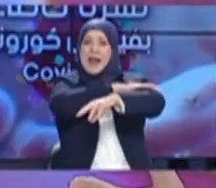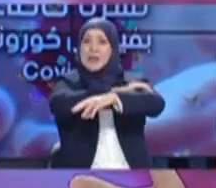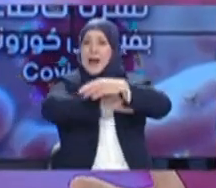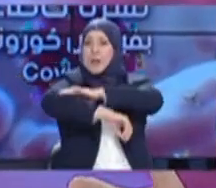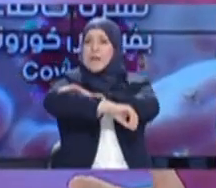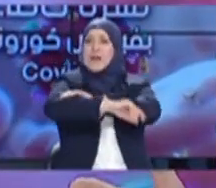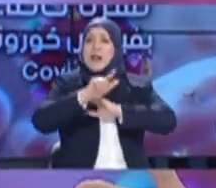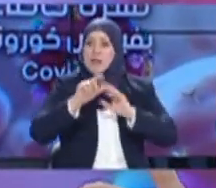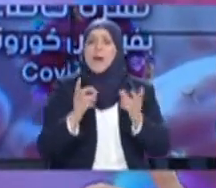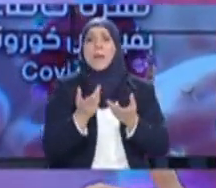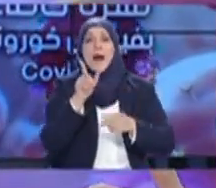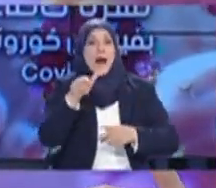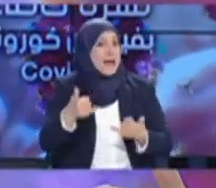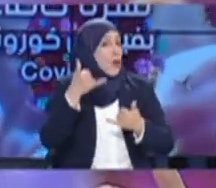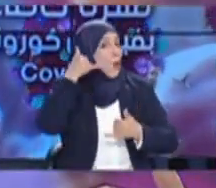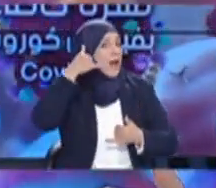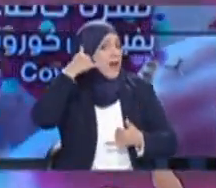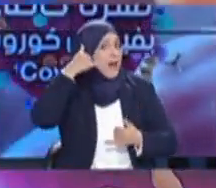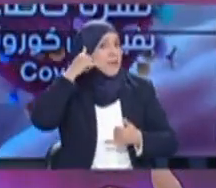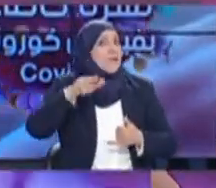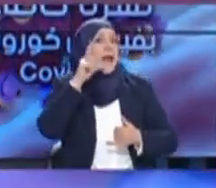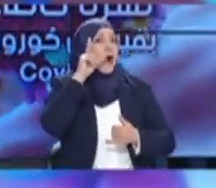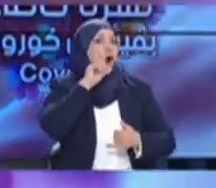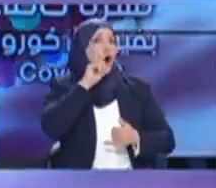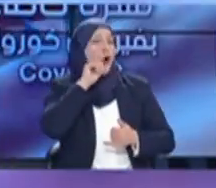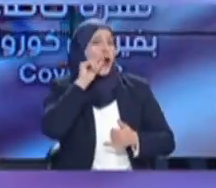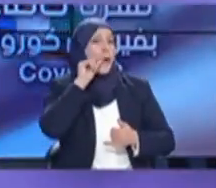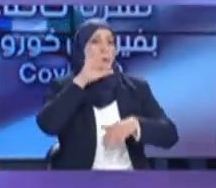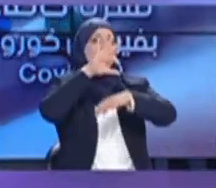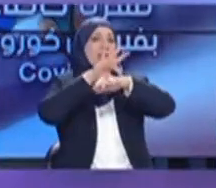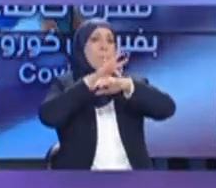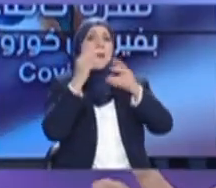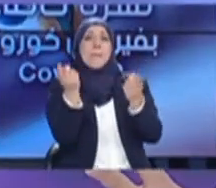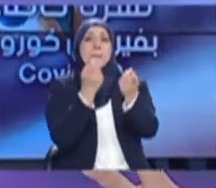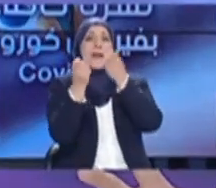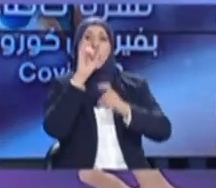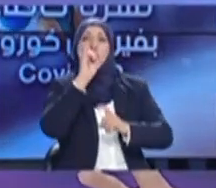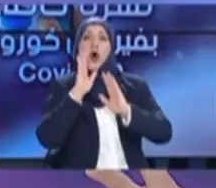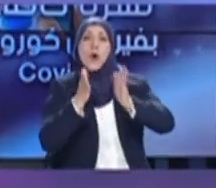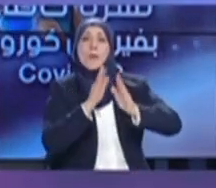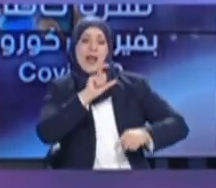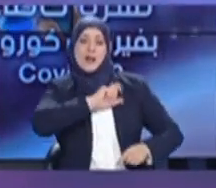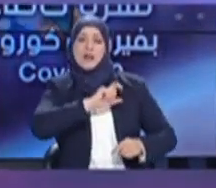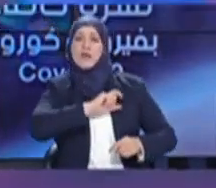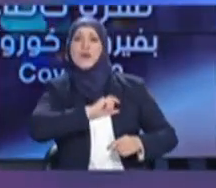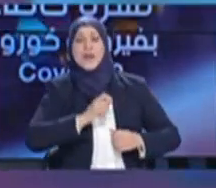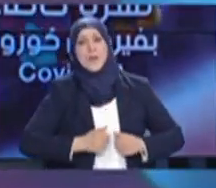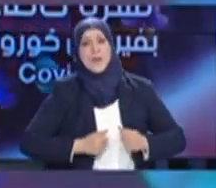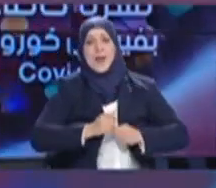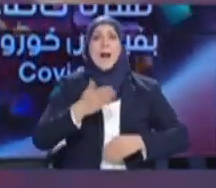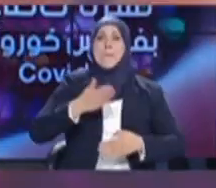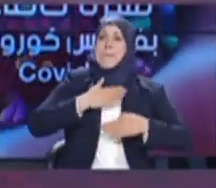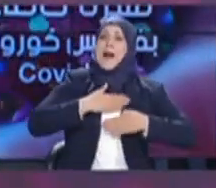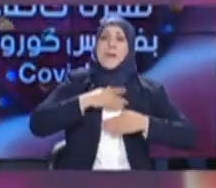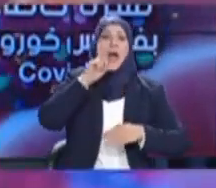دكتور والاستاذ الياس بارجيلا ورئيس قسم امراض المفاصل والعظام بمستشفى فرحات حشاد. كله جاي من عند فرحات حشاد. مرحبا بك